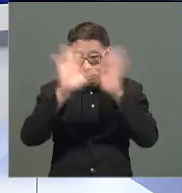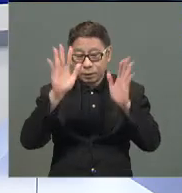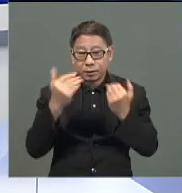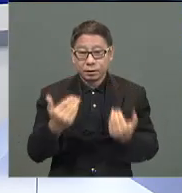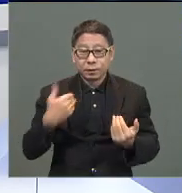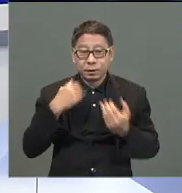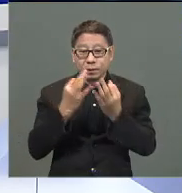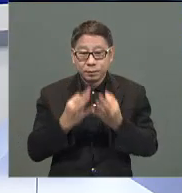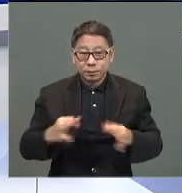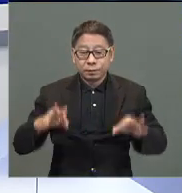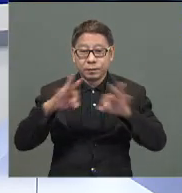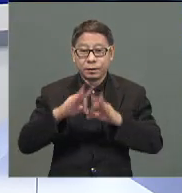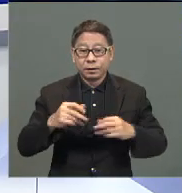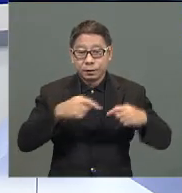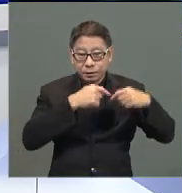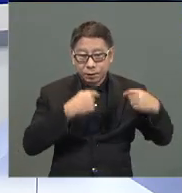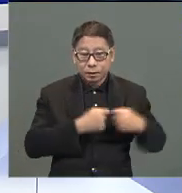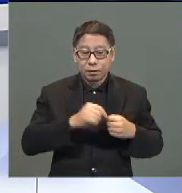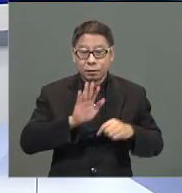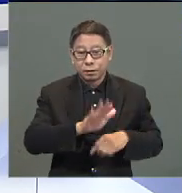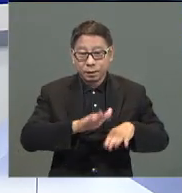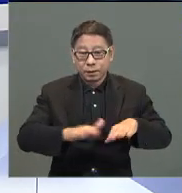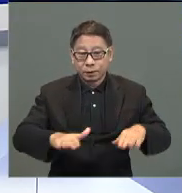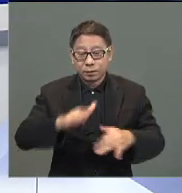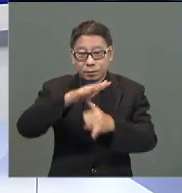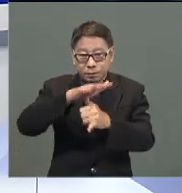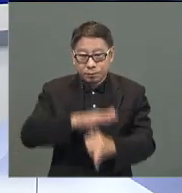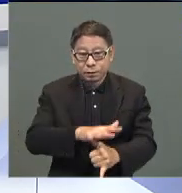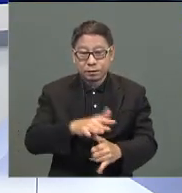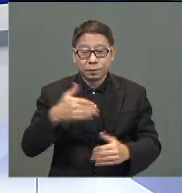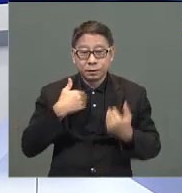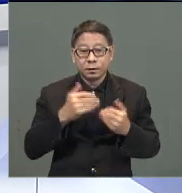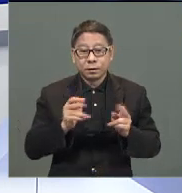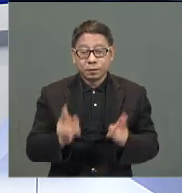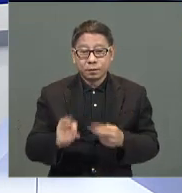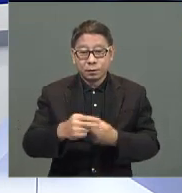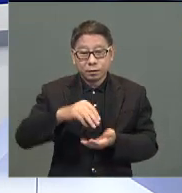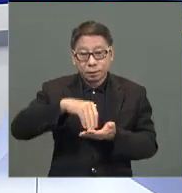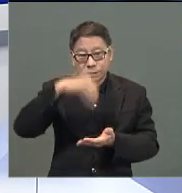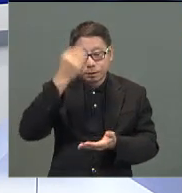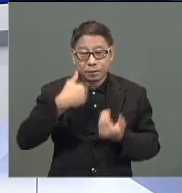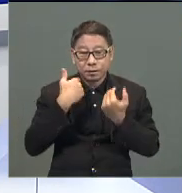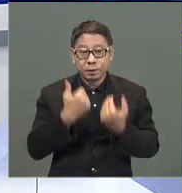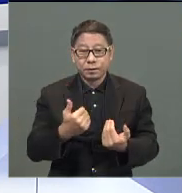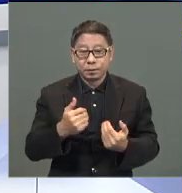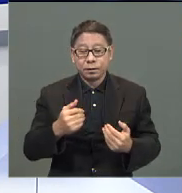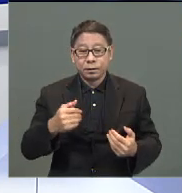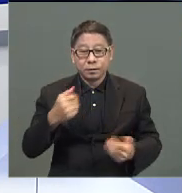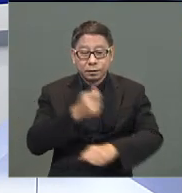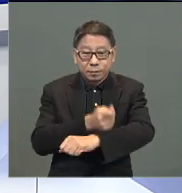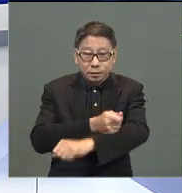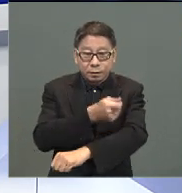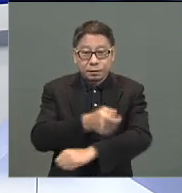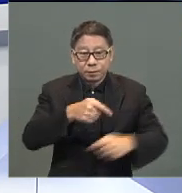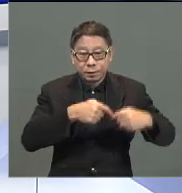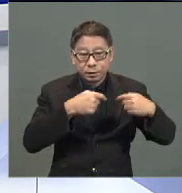อีกส่วนหนึ่งเรื่องที่สำคัญก็คือสภาพจิตใจของน้องๆที่ถูกทำร้ายนะคะแล้วก็น้องๆที่อยู่ในชั้นเรียนเรื่องของการเยียวยาสภาพจิตใจเด็กนัก